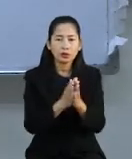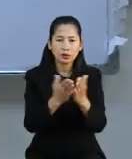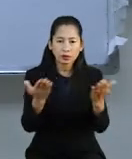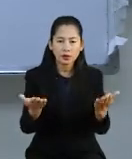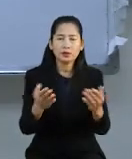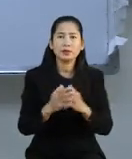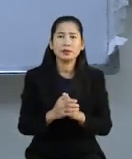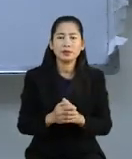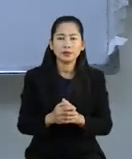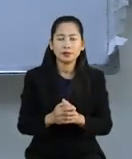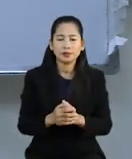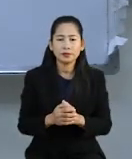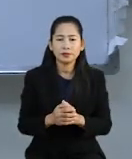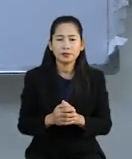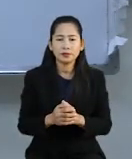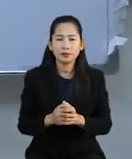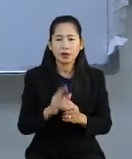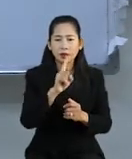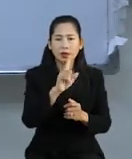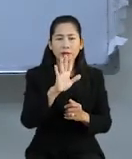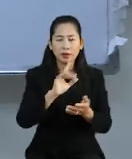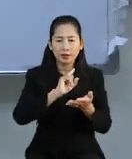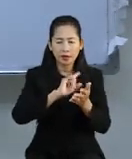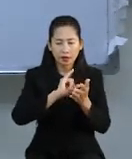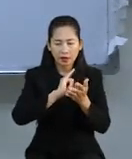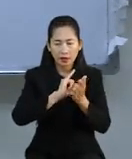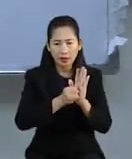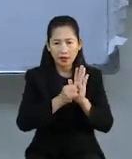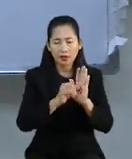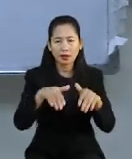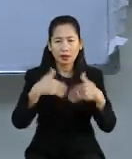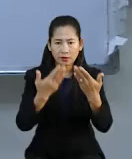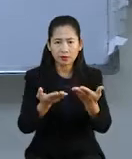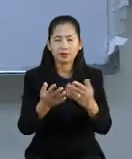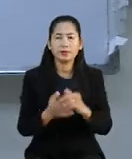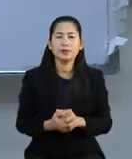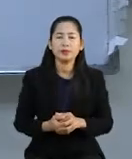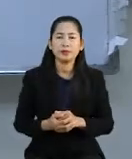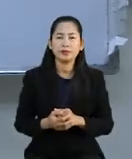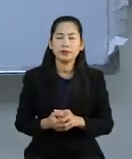con. Đọc ra mấy tí chung con.